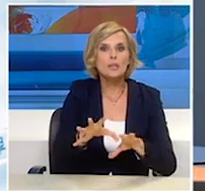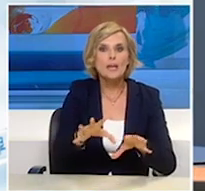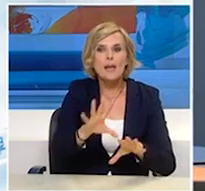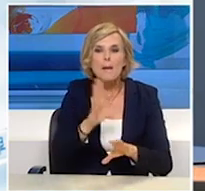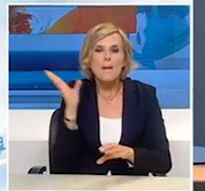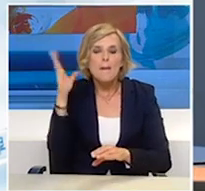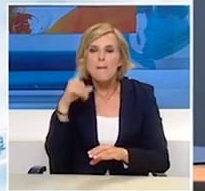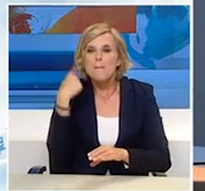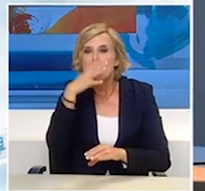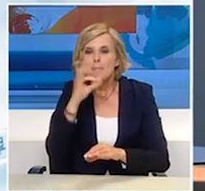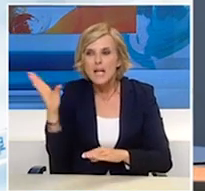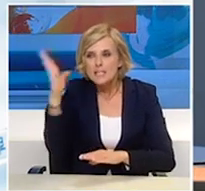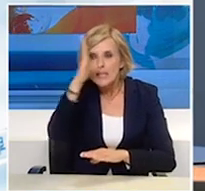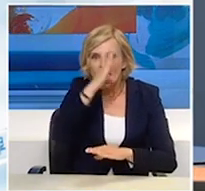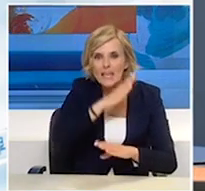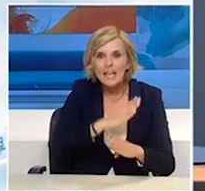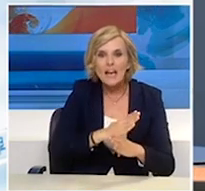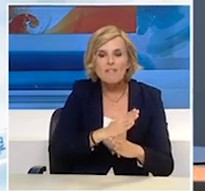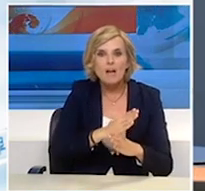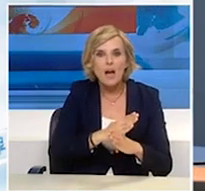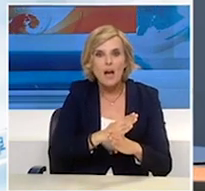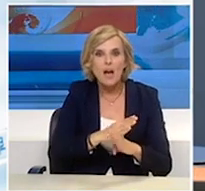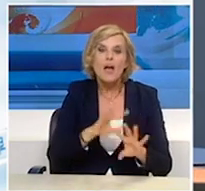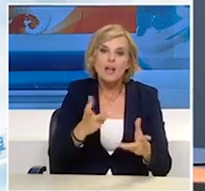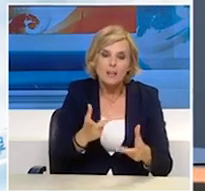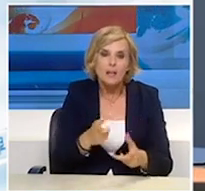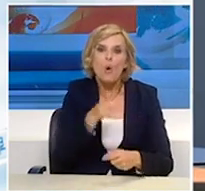τα μέτρα αυτά καθ' αυτά, αλλά ότι και τα τήρησε ο κόσμος. Έτσι. Έτσι.